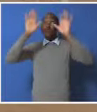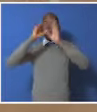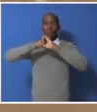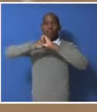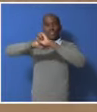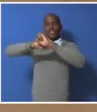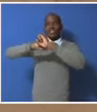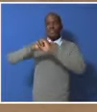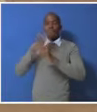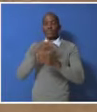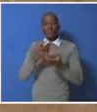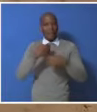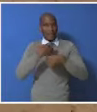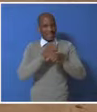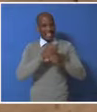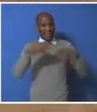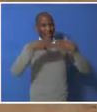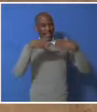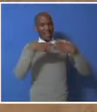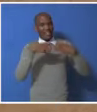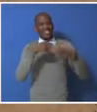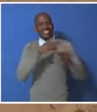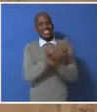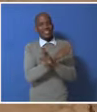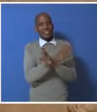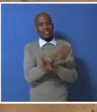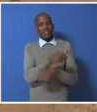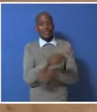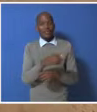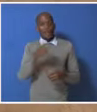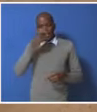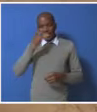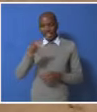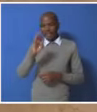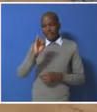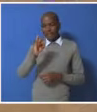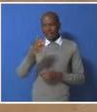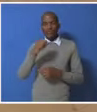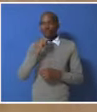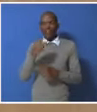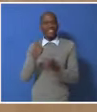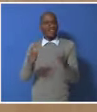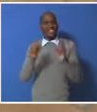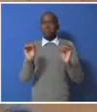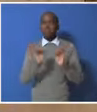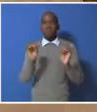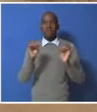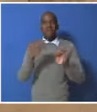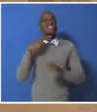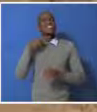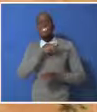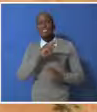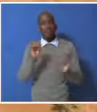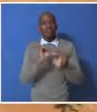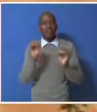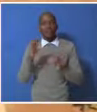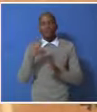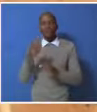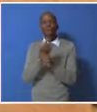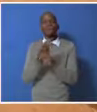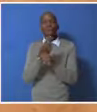ke ditsela dingwe tsa go hetha motlakase. Biogas ke ga se e e senang ditamorago dipe tse di borai ka go dirisiwa